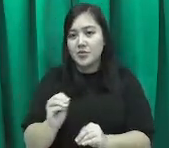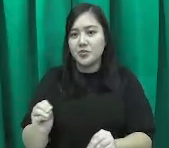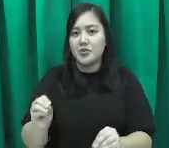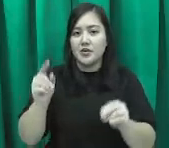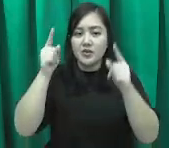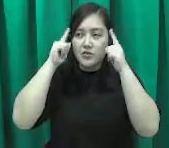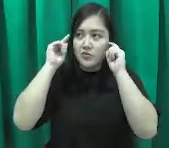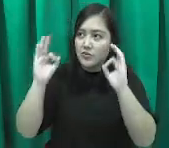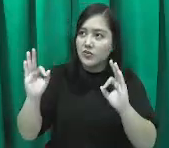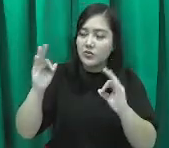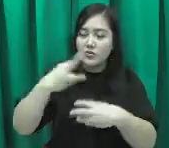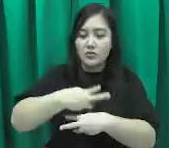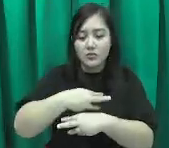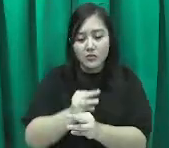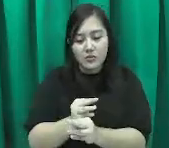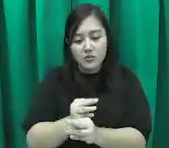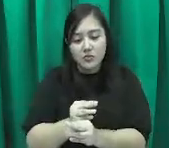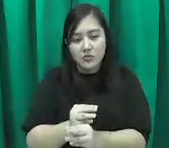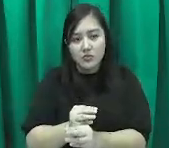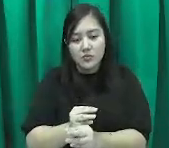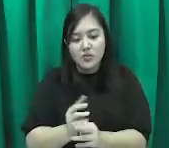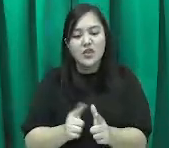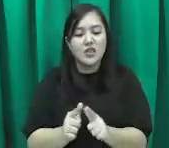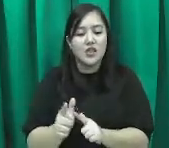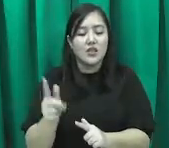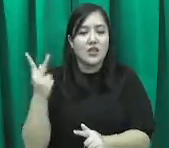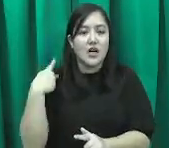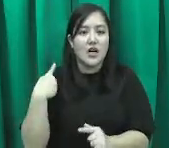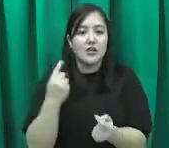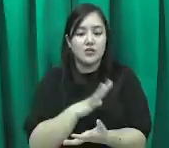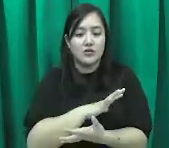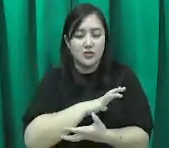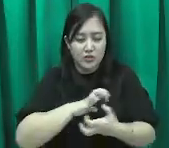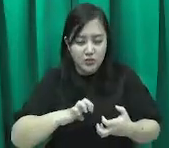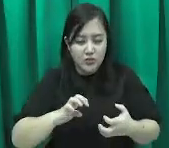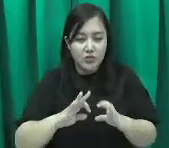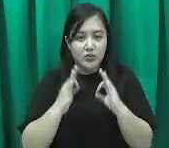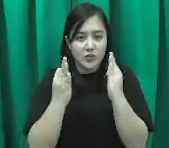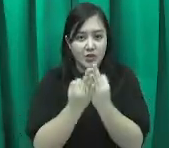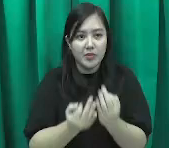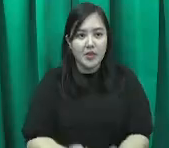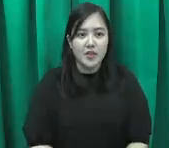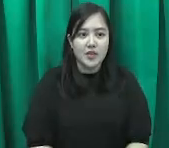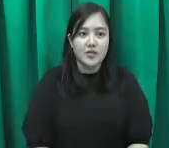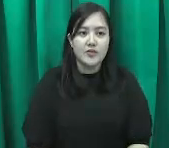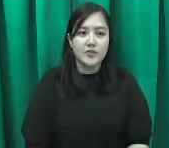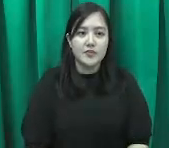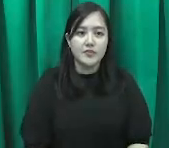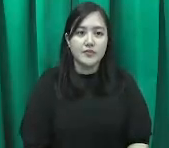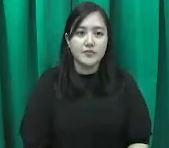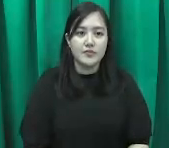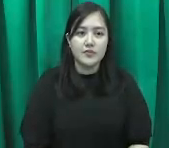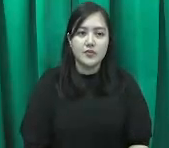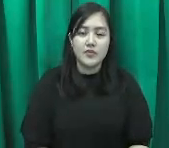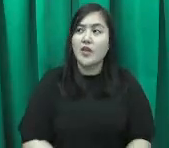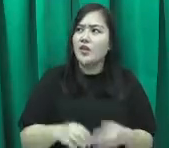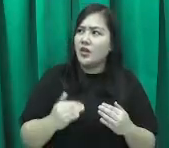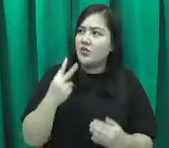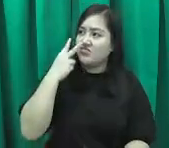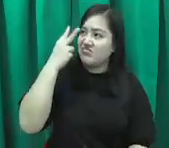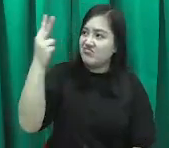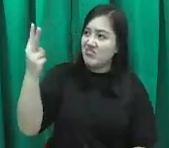yung pamilya. Meron yung mga bata, ay dito na lang ako kay tsaka, nanay. Yun ang nagiging na perception ng mga bata na mas malakas si nanay kaysa kay